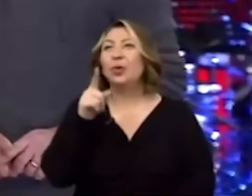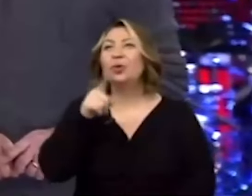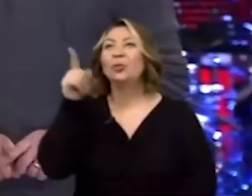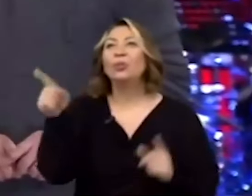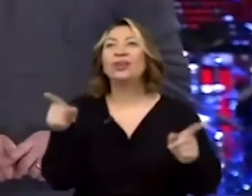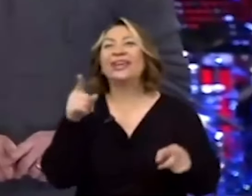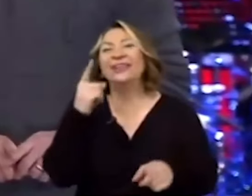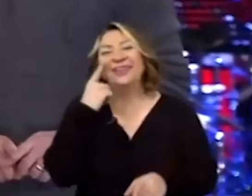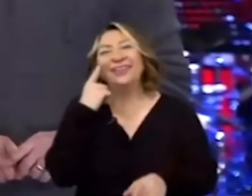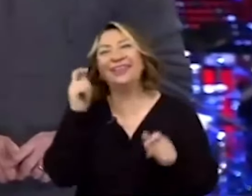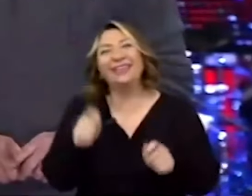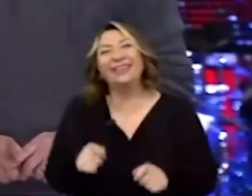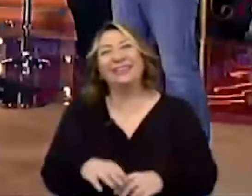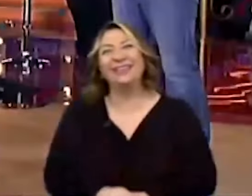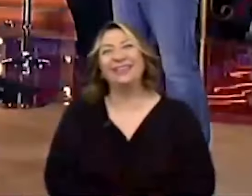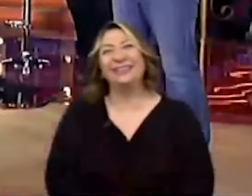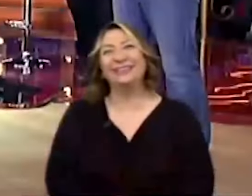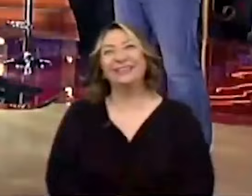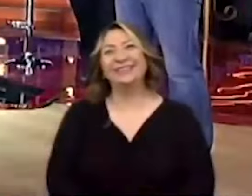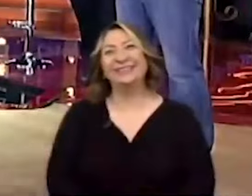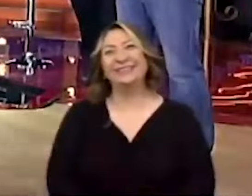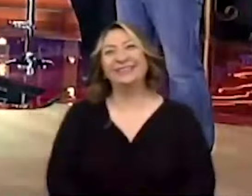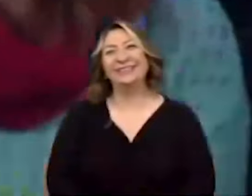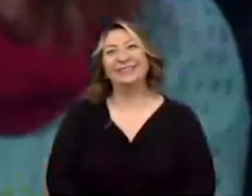bunun kefiliyim efendim.